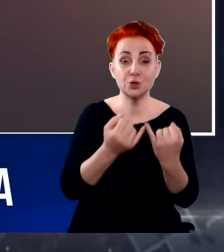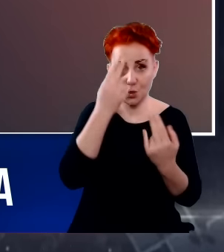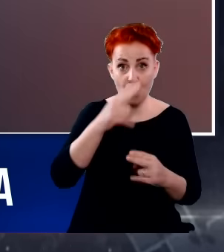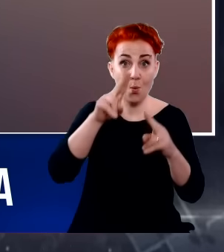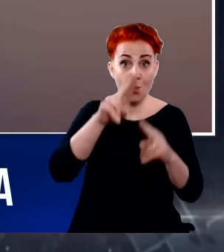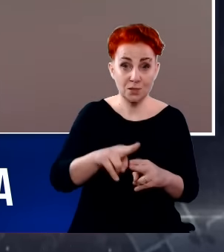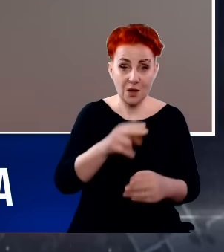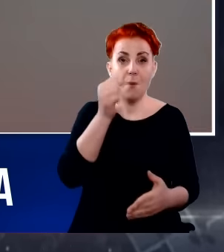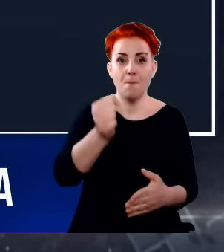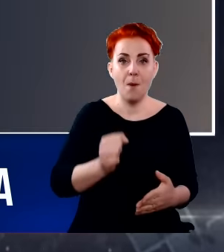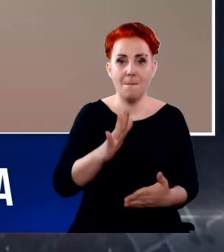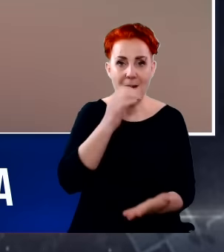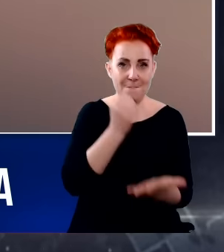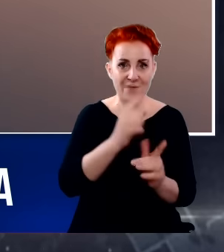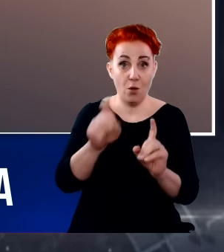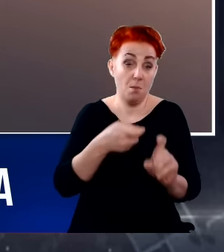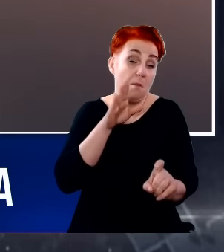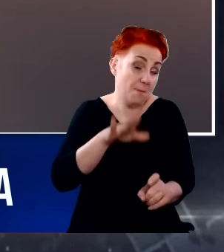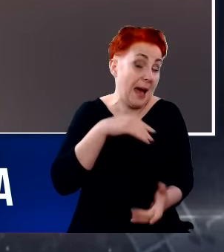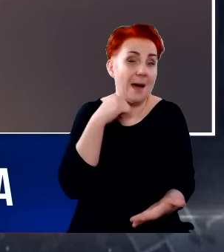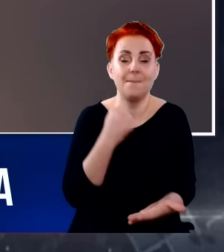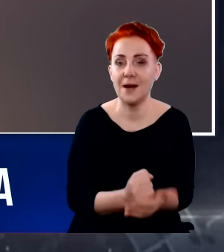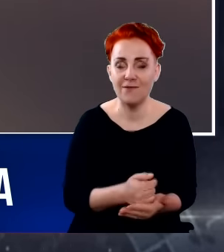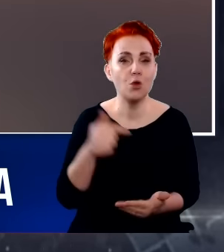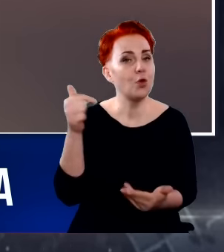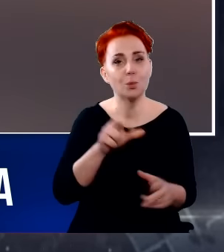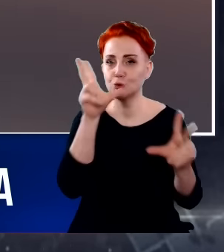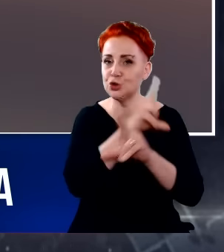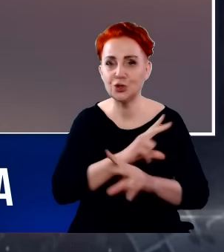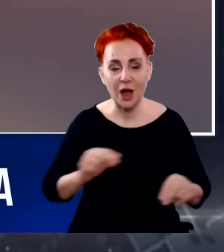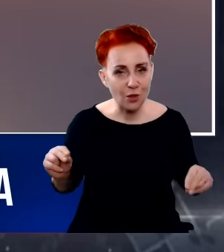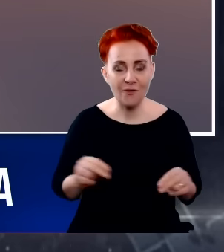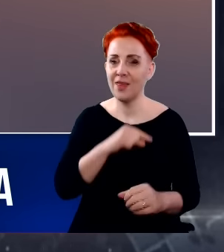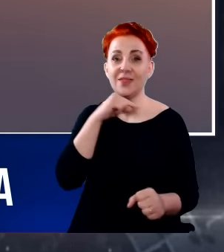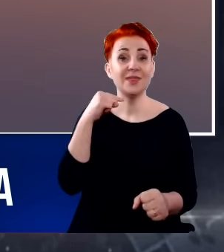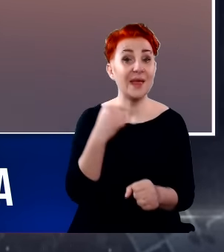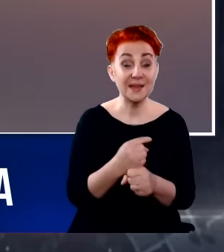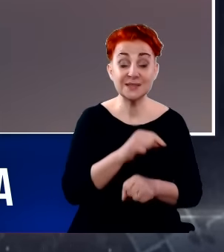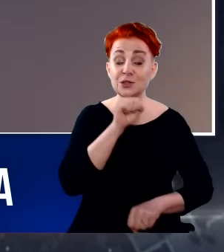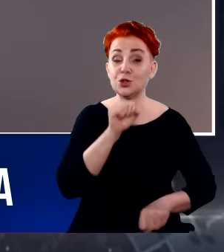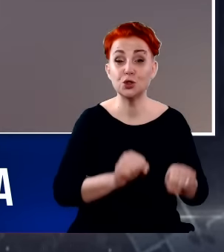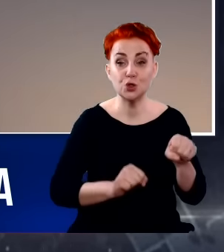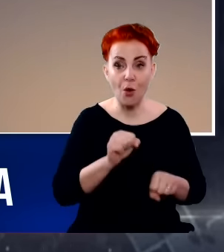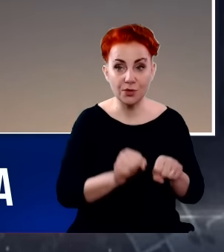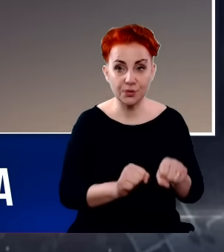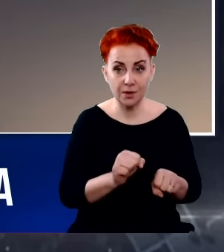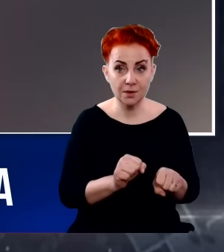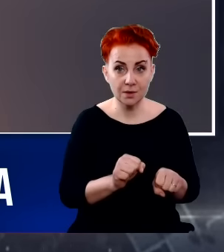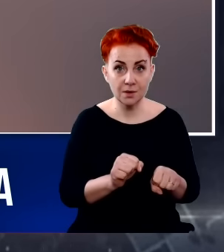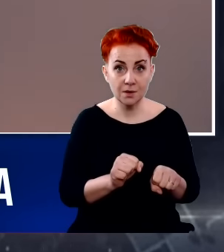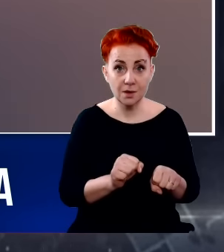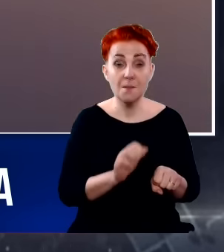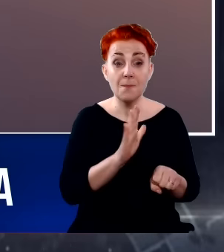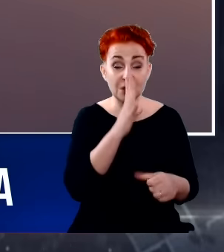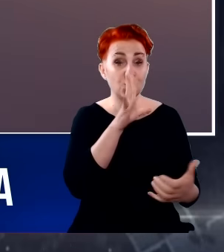prawo odwołać się, bo mają takie prawo, no to musi respektować decyzję tego sądu, który odniesie się